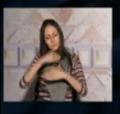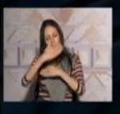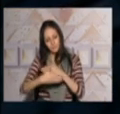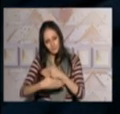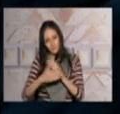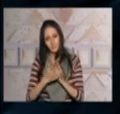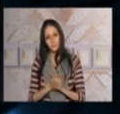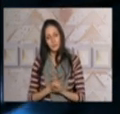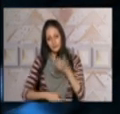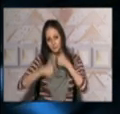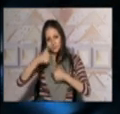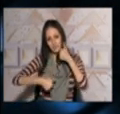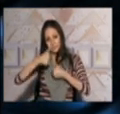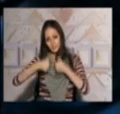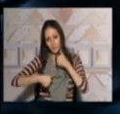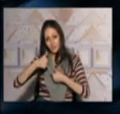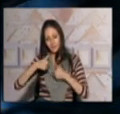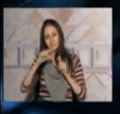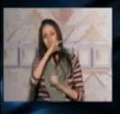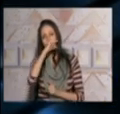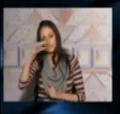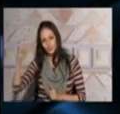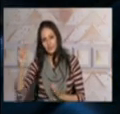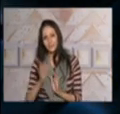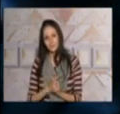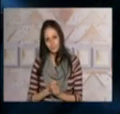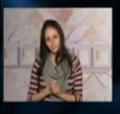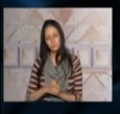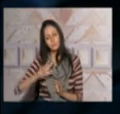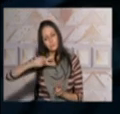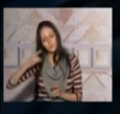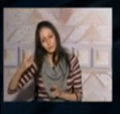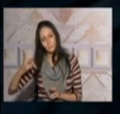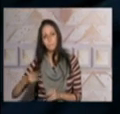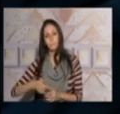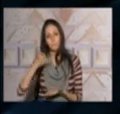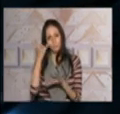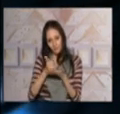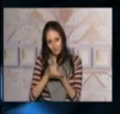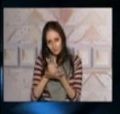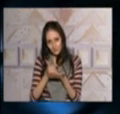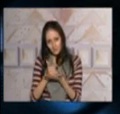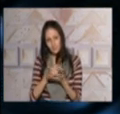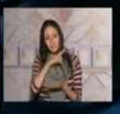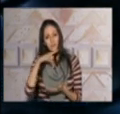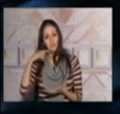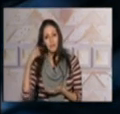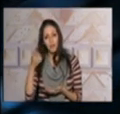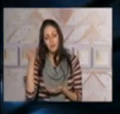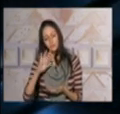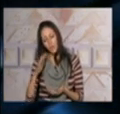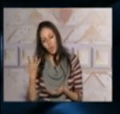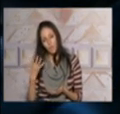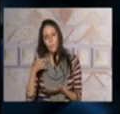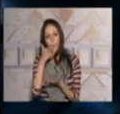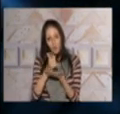مرور الامتحانات الشهرية. وده هيشمل سواء المدارس الحكومية والمدارس التجريبية ومدارس اللغات